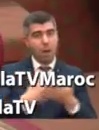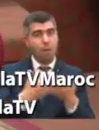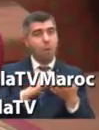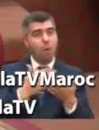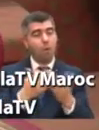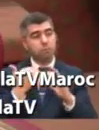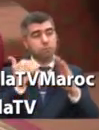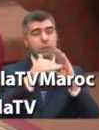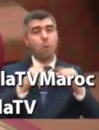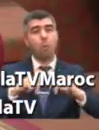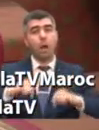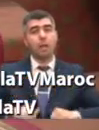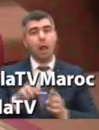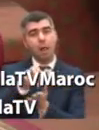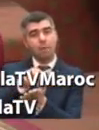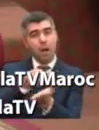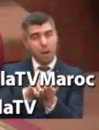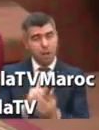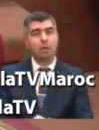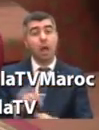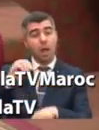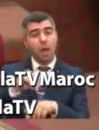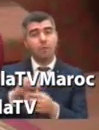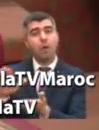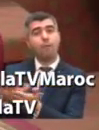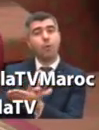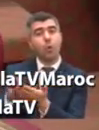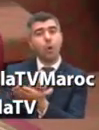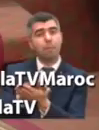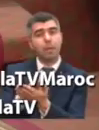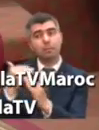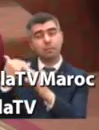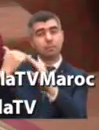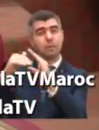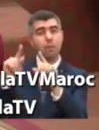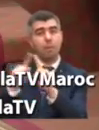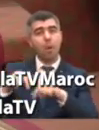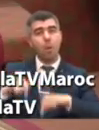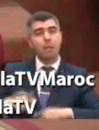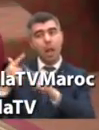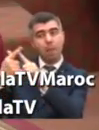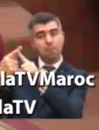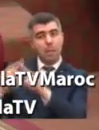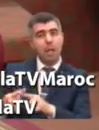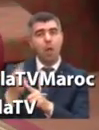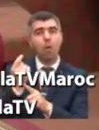لوزارة الفلاحة، وكذلك كتصل واحد النسخة منها لوزارة الاقتصاد والمالية في نهاية كل